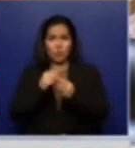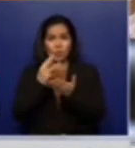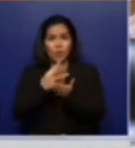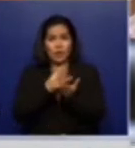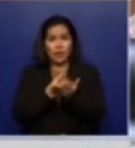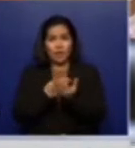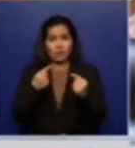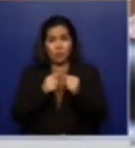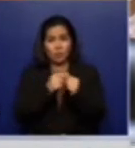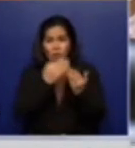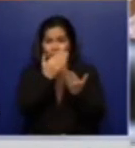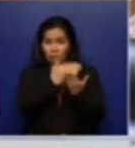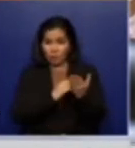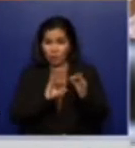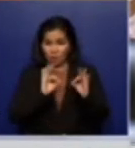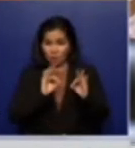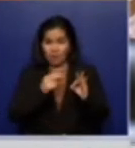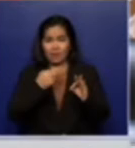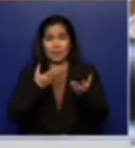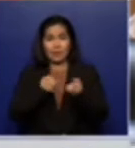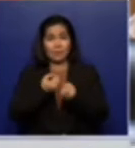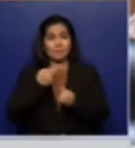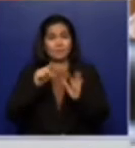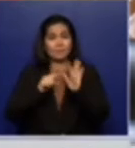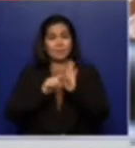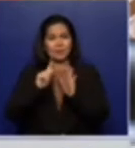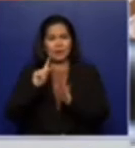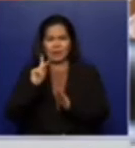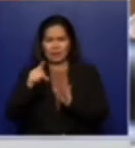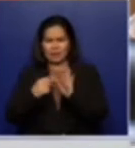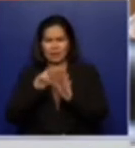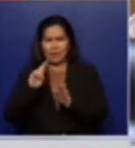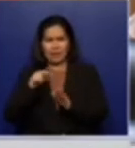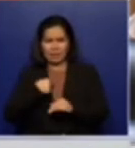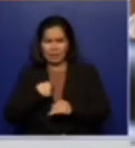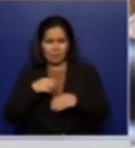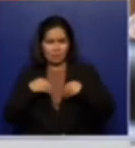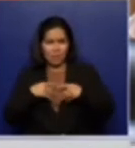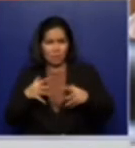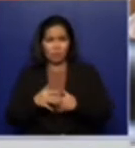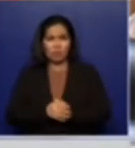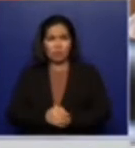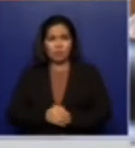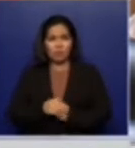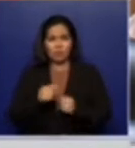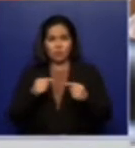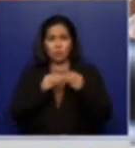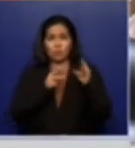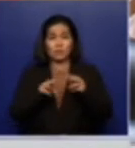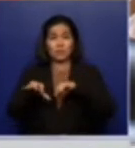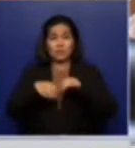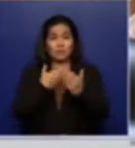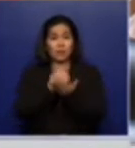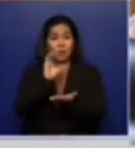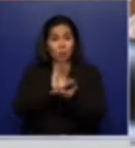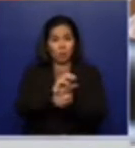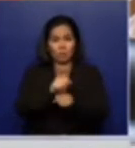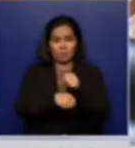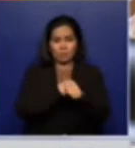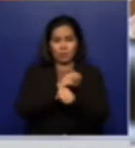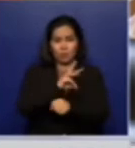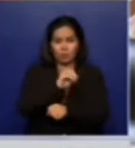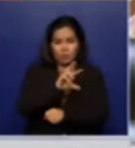ในหลักการที่ทำอย่างนี้เลยผมเรียนนะครับว่าท่านจัดงบประมาณเนี่ยปี63กับ64ที่เราเข้าม